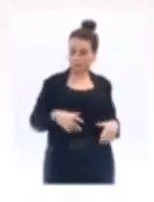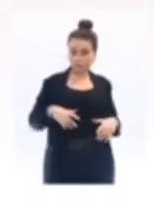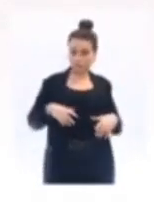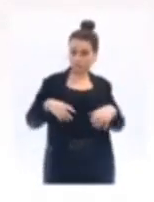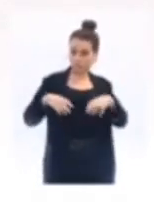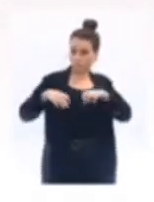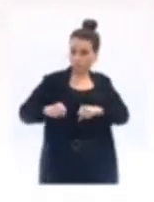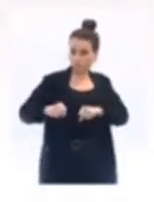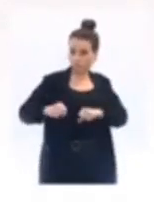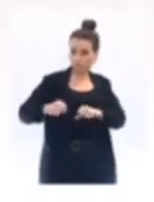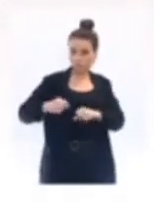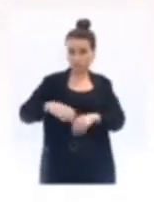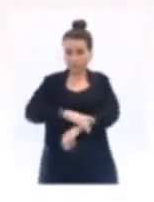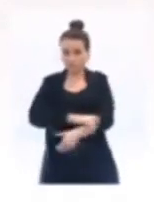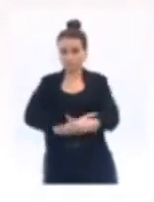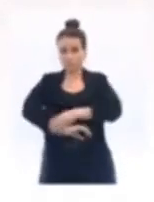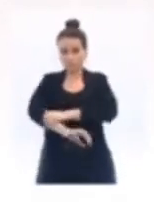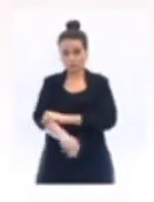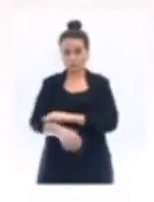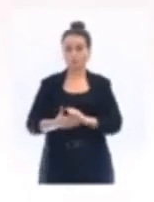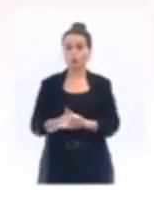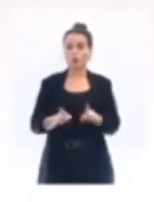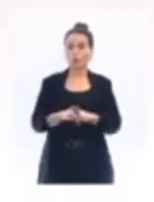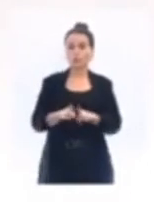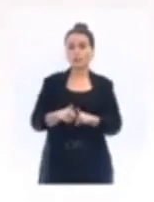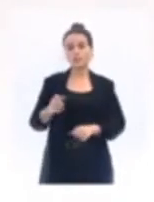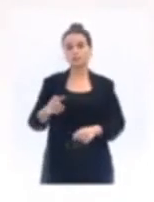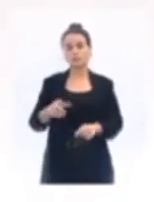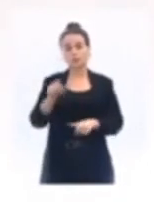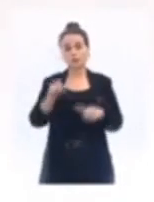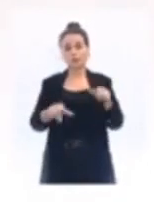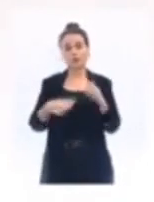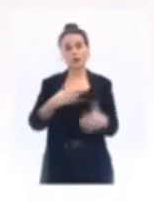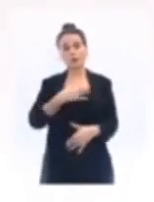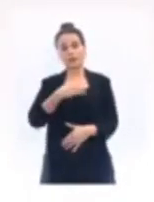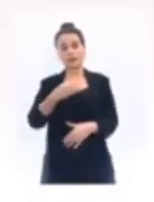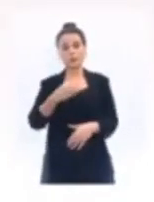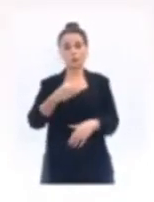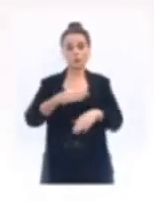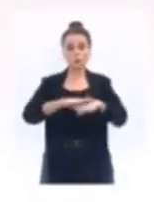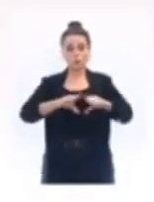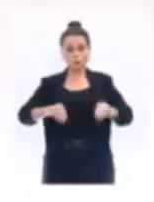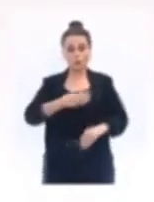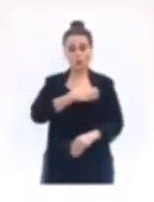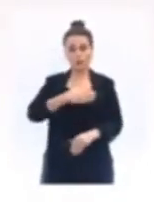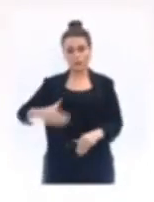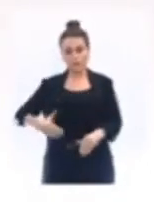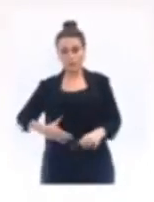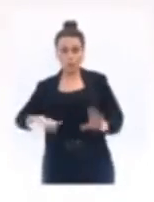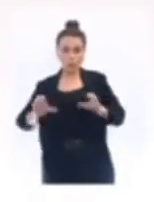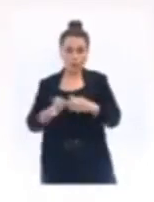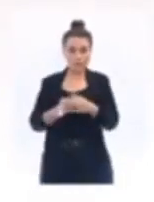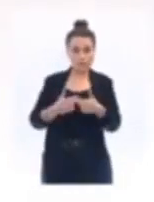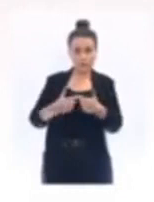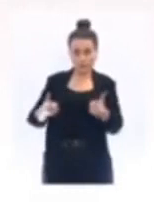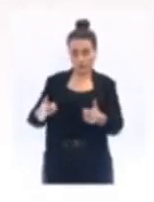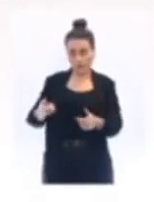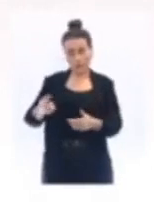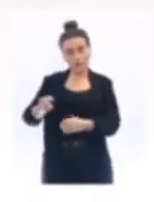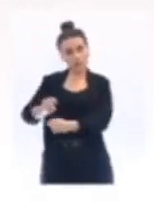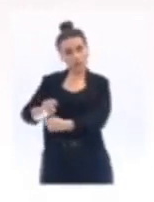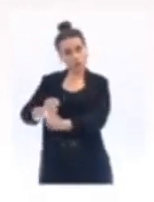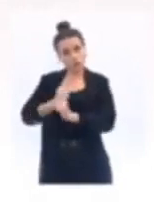mineurs, voire les enfants qui se rendront à l'école par leurs propres moyens? Faudra-t-il une attestation? Et si oui, à partir de quel âge? Nous avons également évoqué